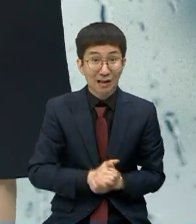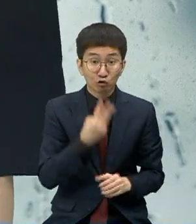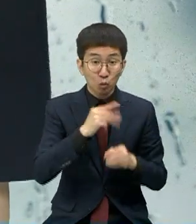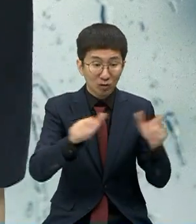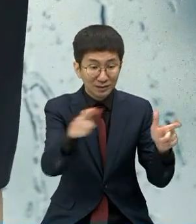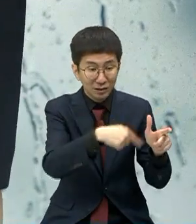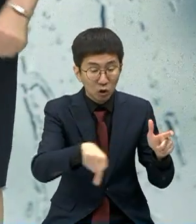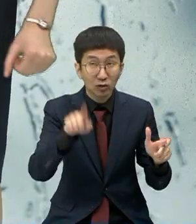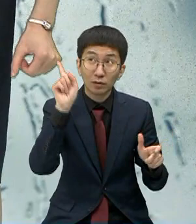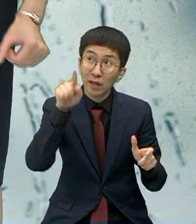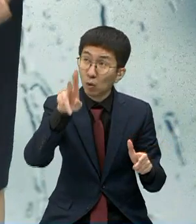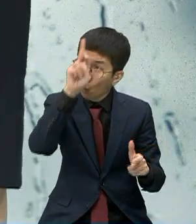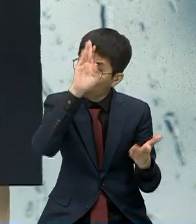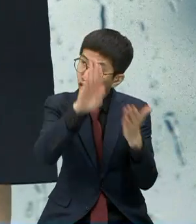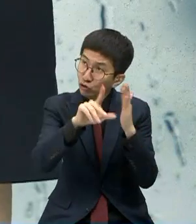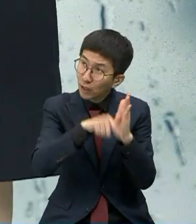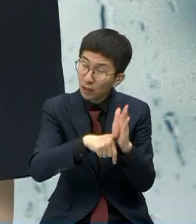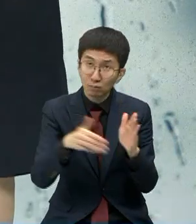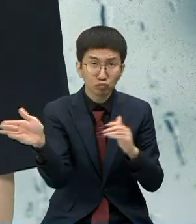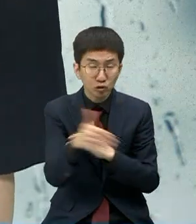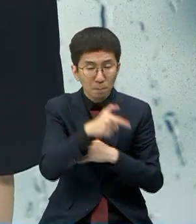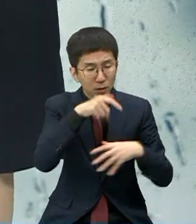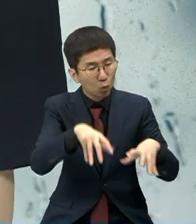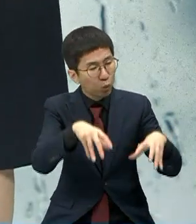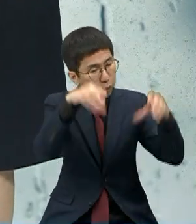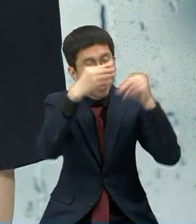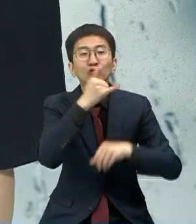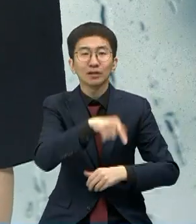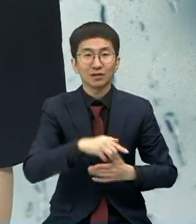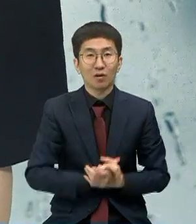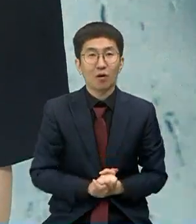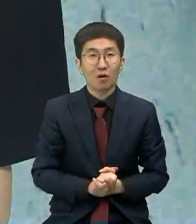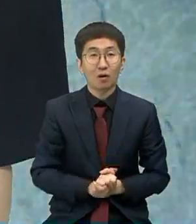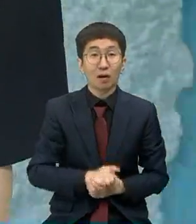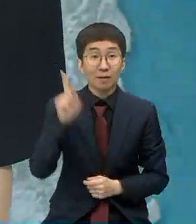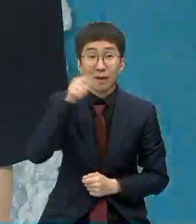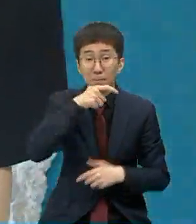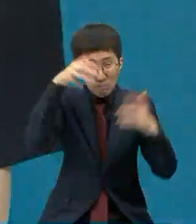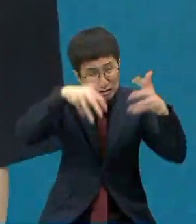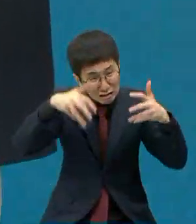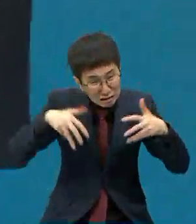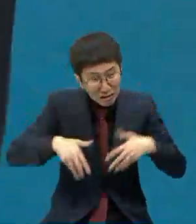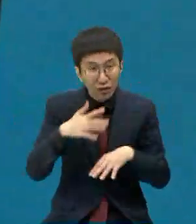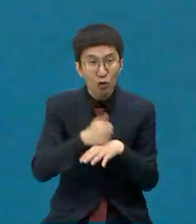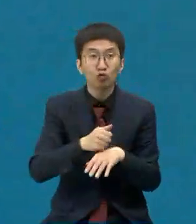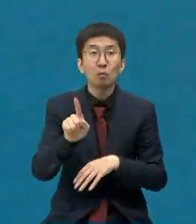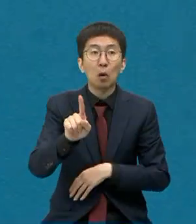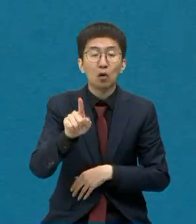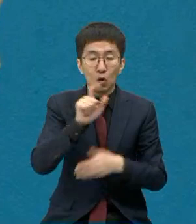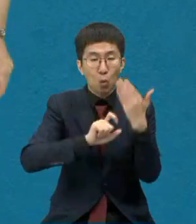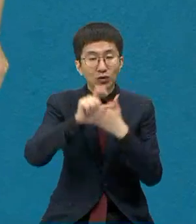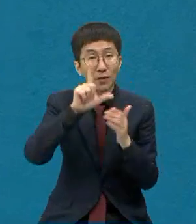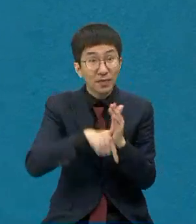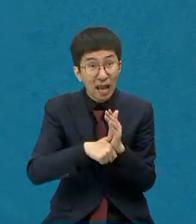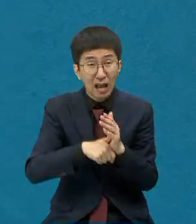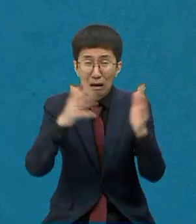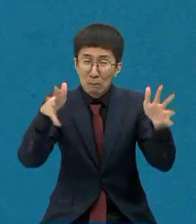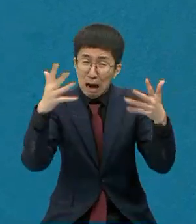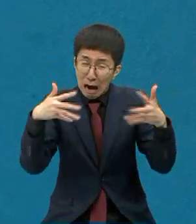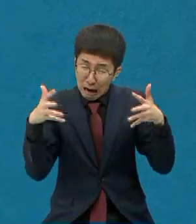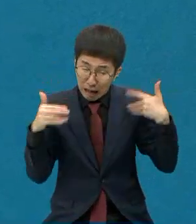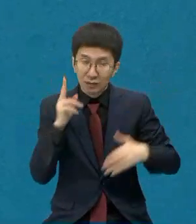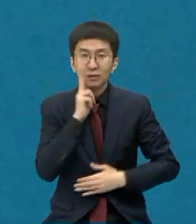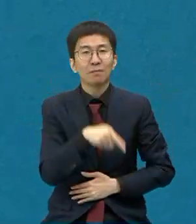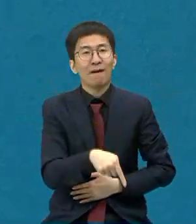늦은 오후부터는 소강 상태에 드는 곳도 많겠습니다. 내일 비가 내리면서 오전까지는 중부지방에 강풍이